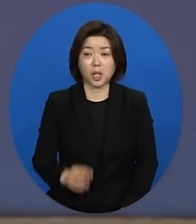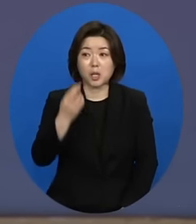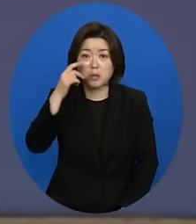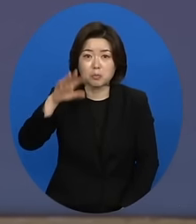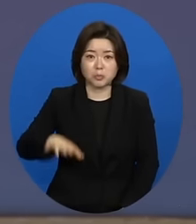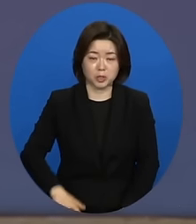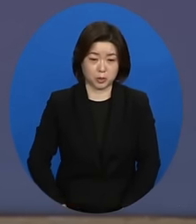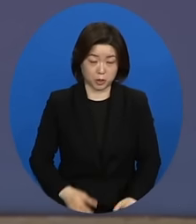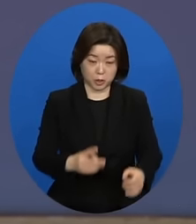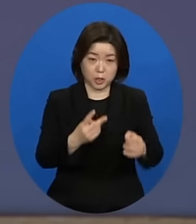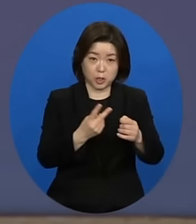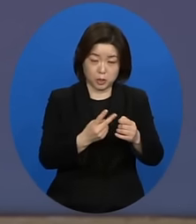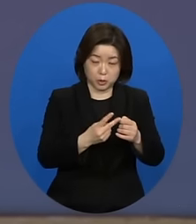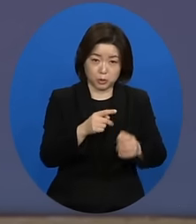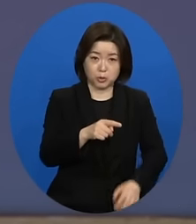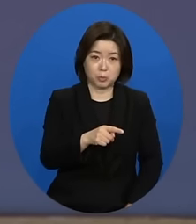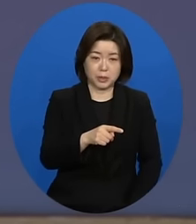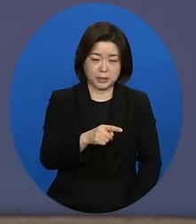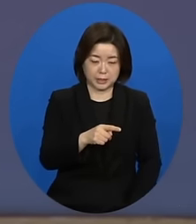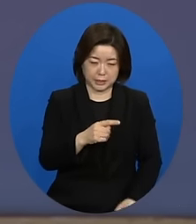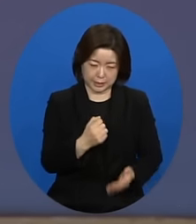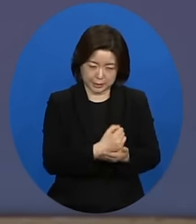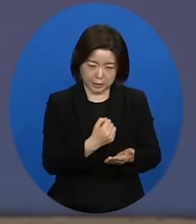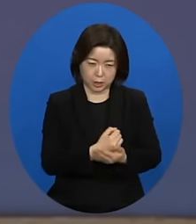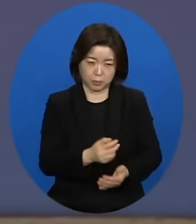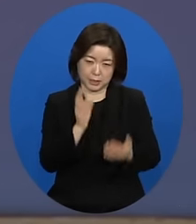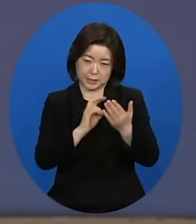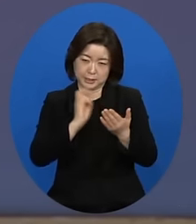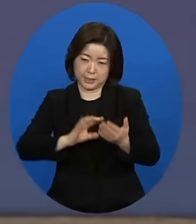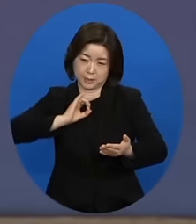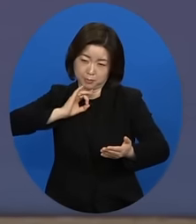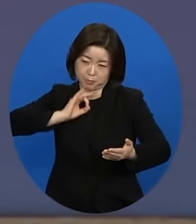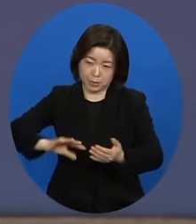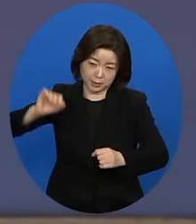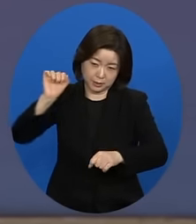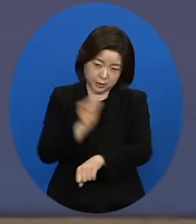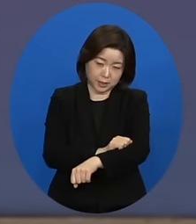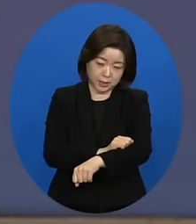서러운 찬양만 잘하는 교회 예배